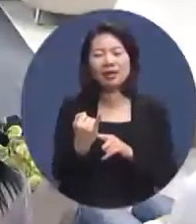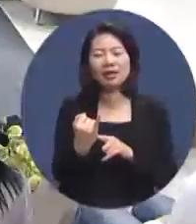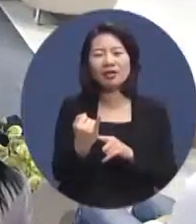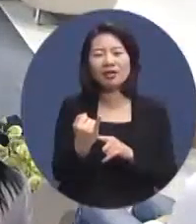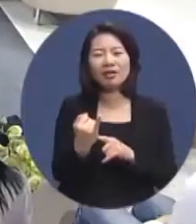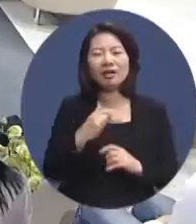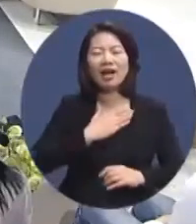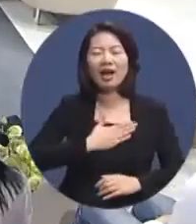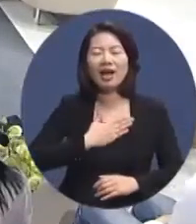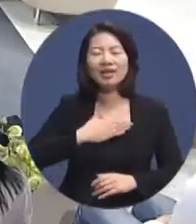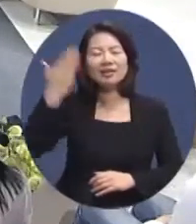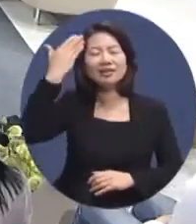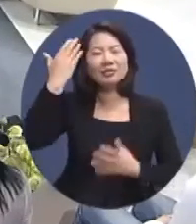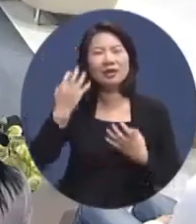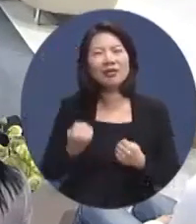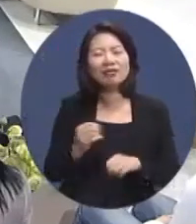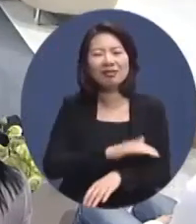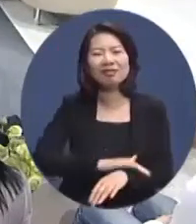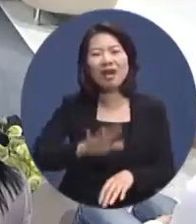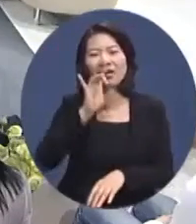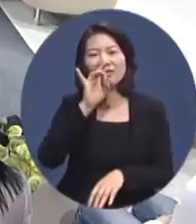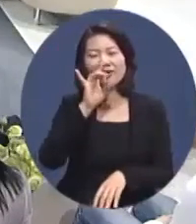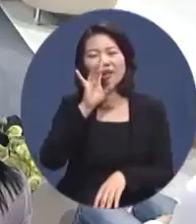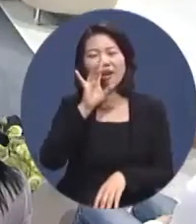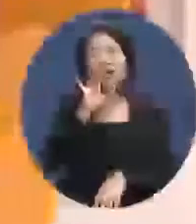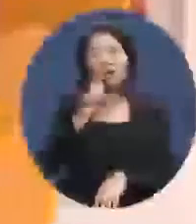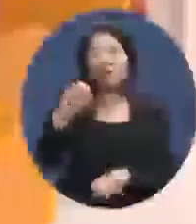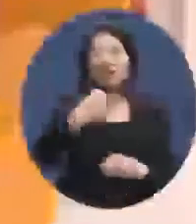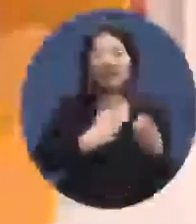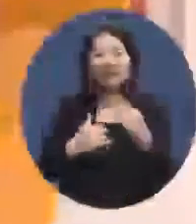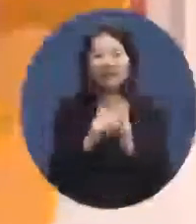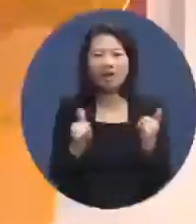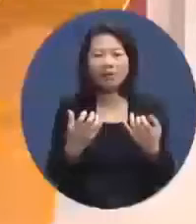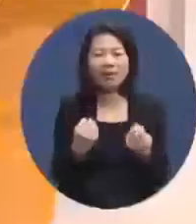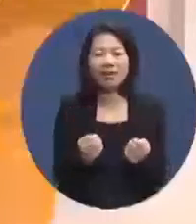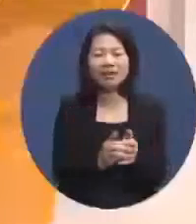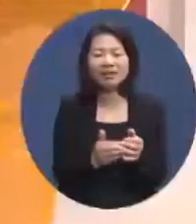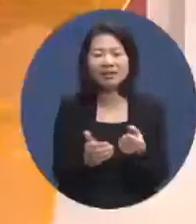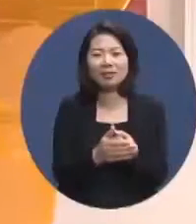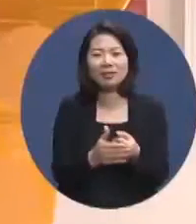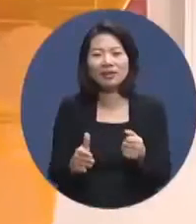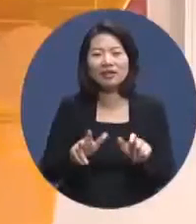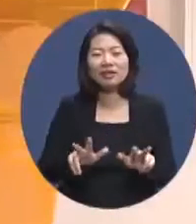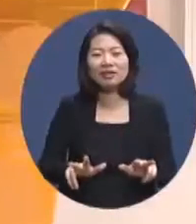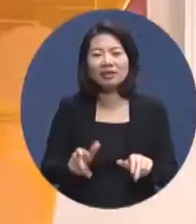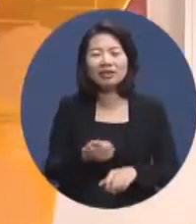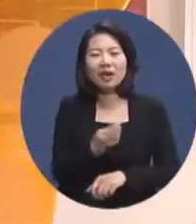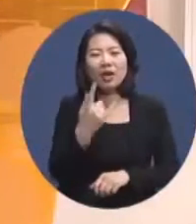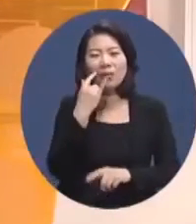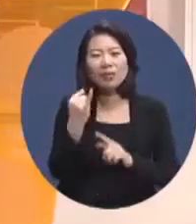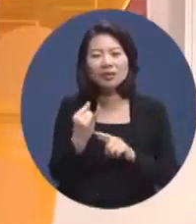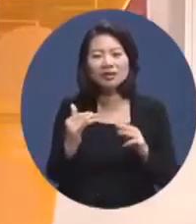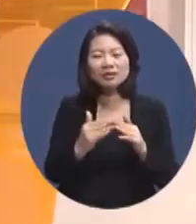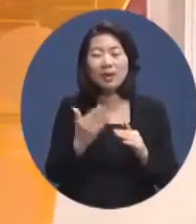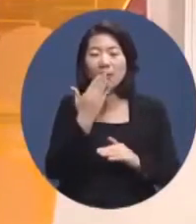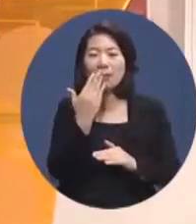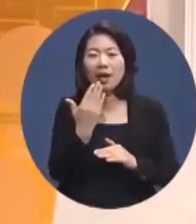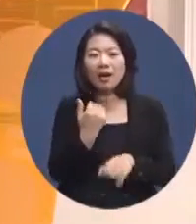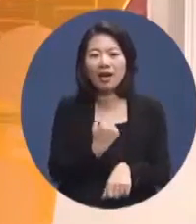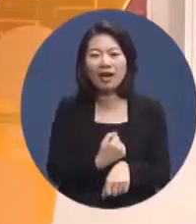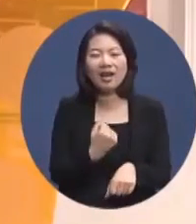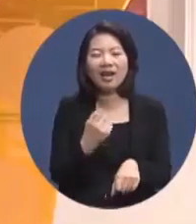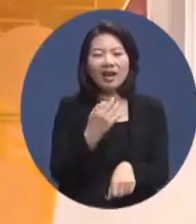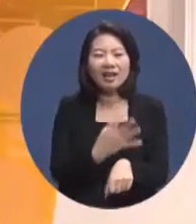엄마들께서 이렇게 아시는 건 많은데 자꾸 안 된다, 그거 호소하는 엄마들 되게 많으세요. 그래서 오늘은 여러 어머니께서 집에서 할수 있는 그런